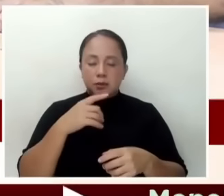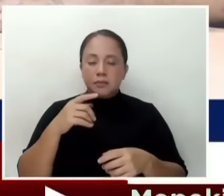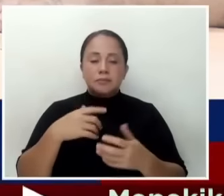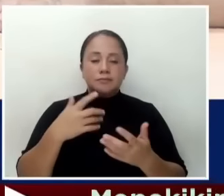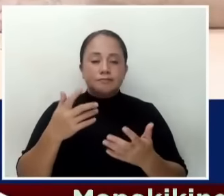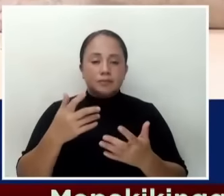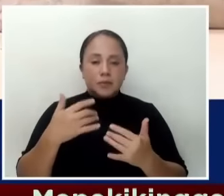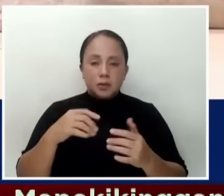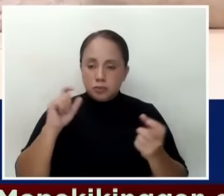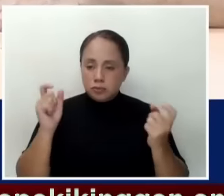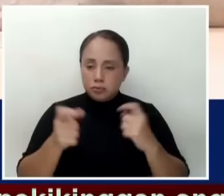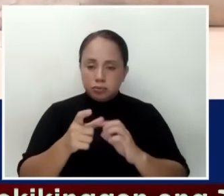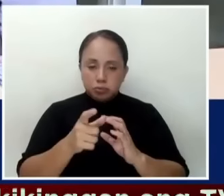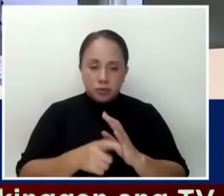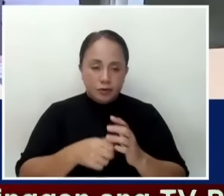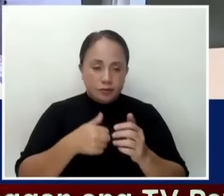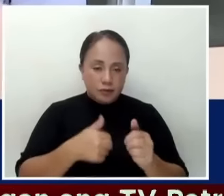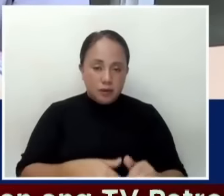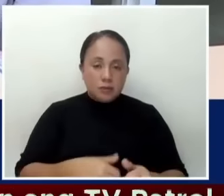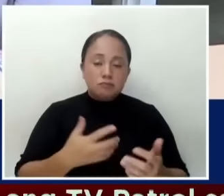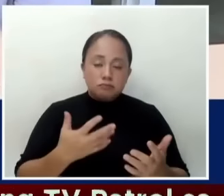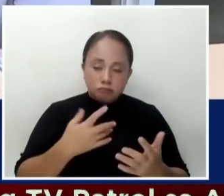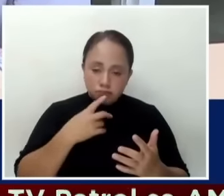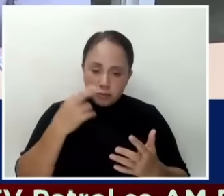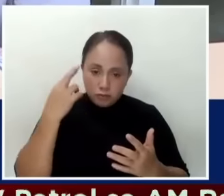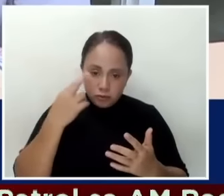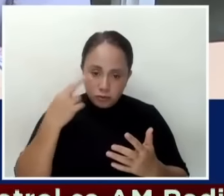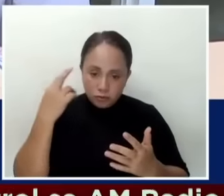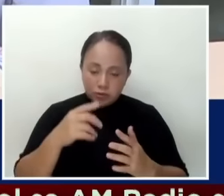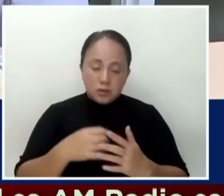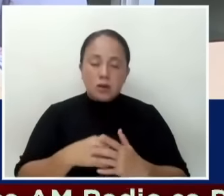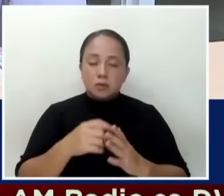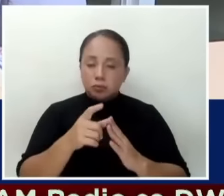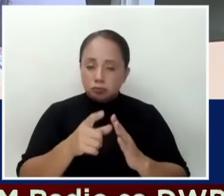ang batas para masunod ang diwa ng saligang batas patungkol sa party list system. Pabor din dito si COMELEC Chairman George